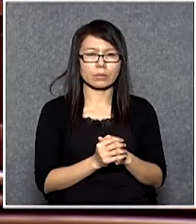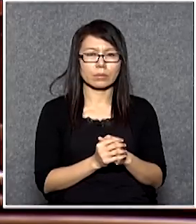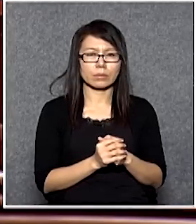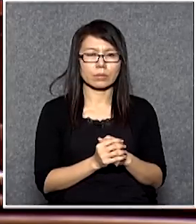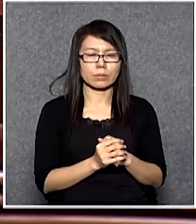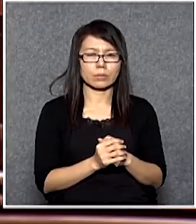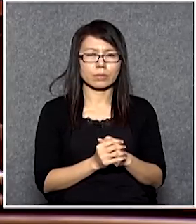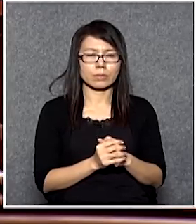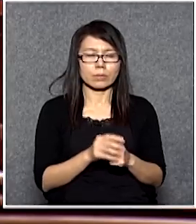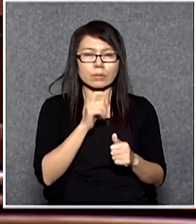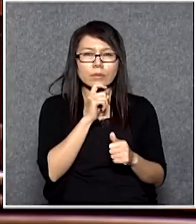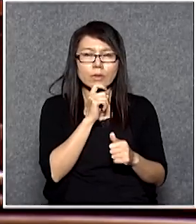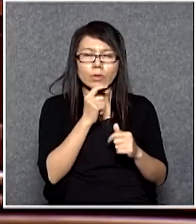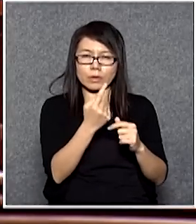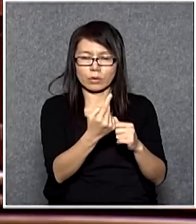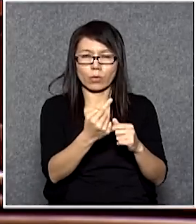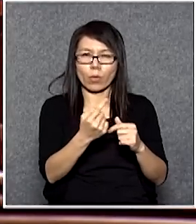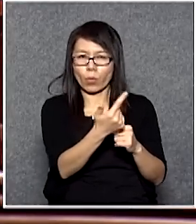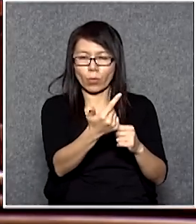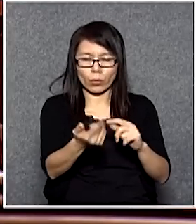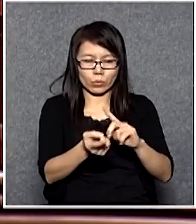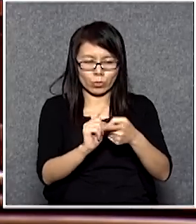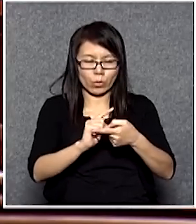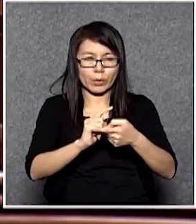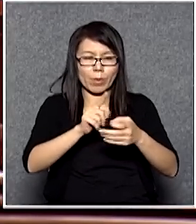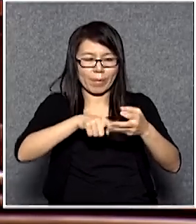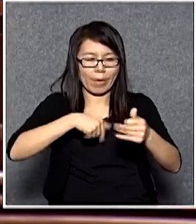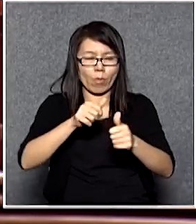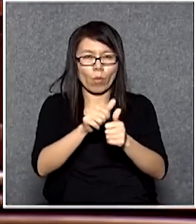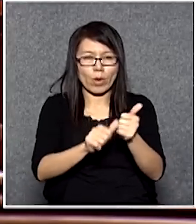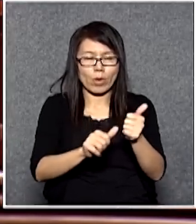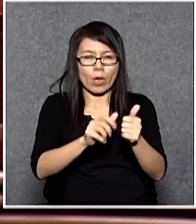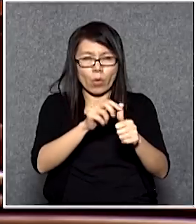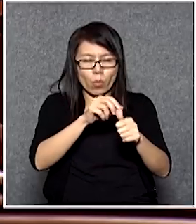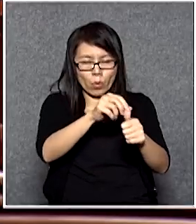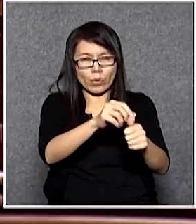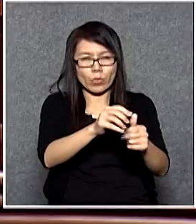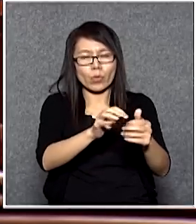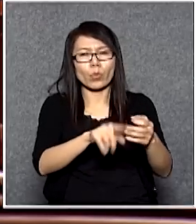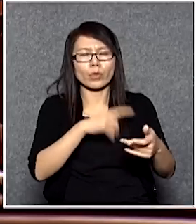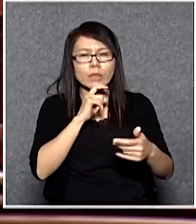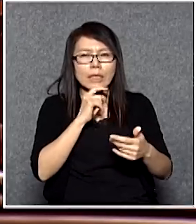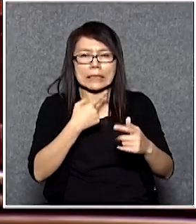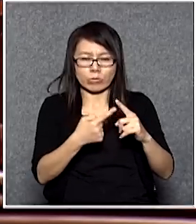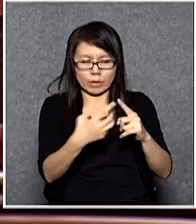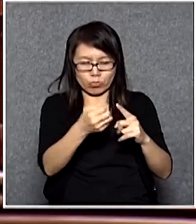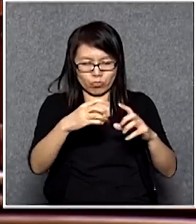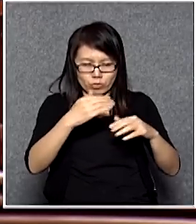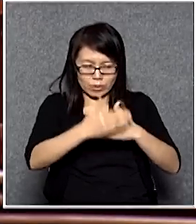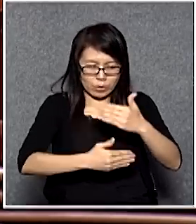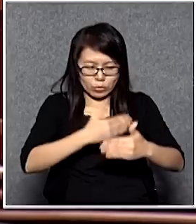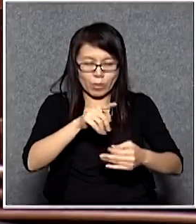由一個有廣泛代表性的提名委員會按民主程序提名